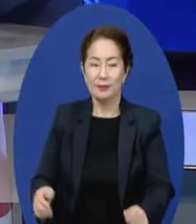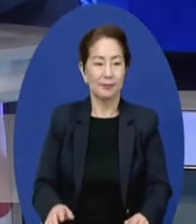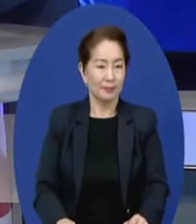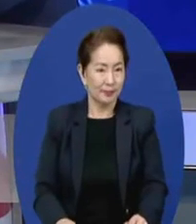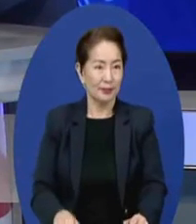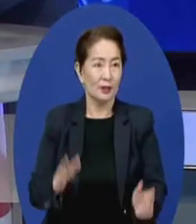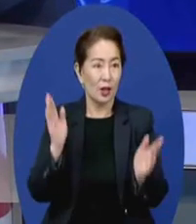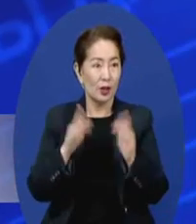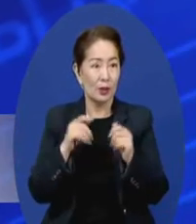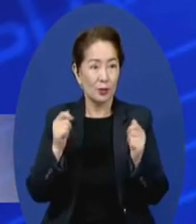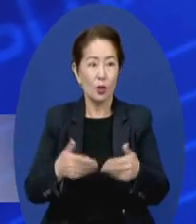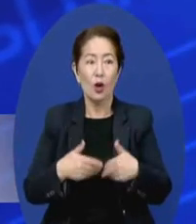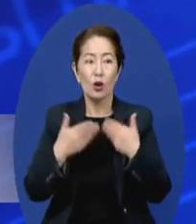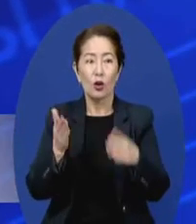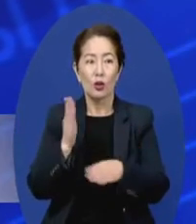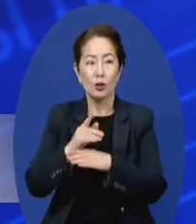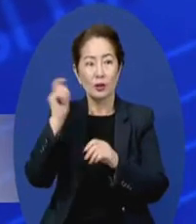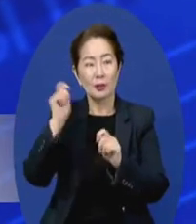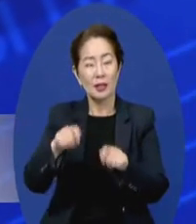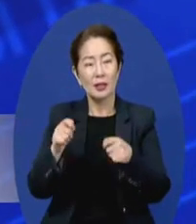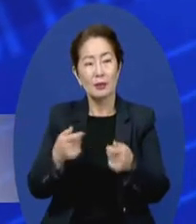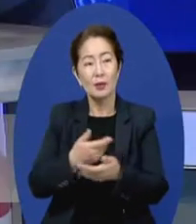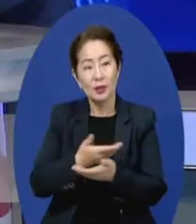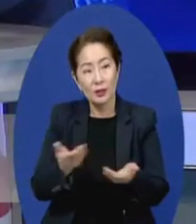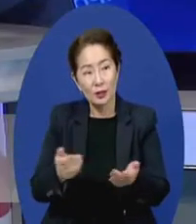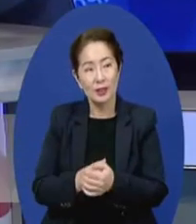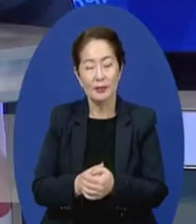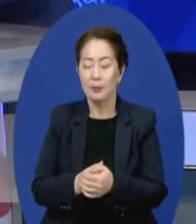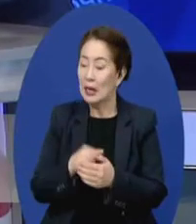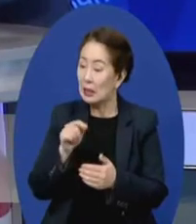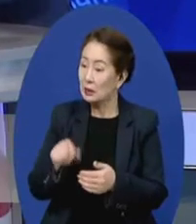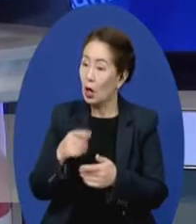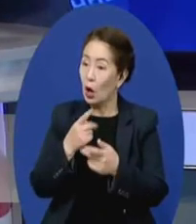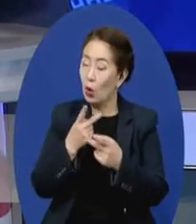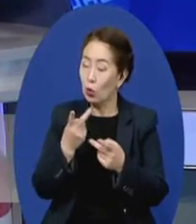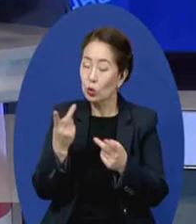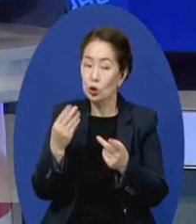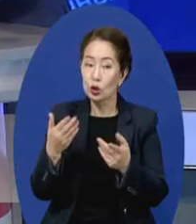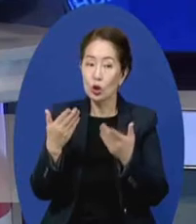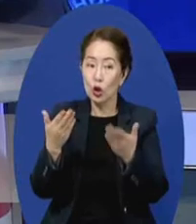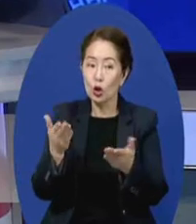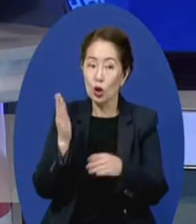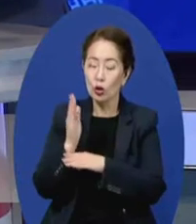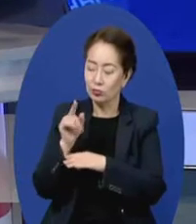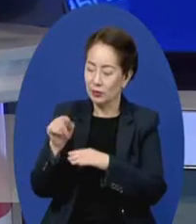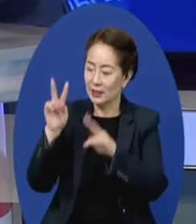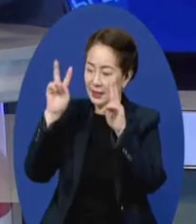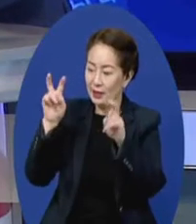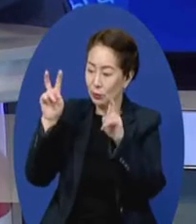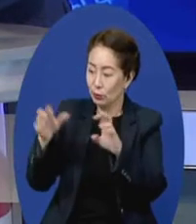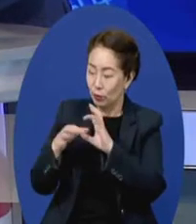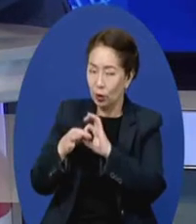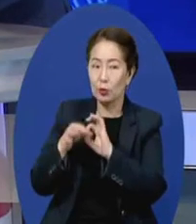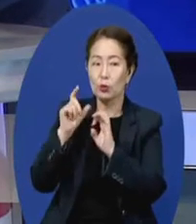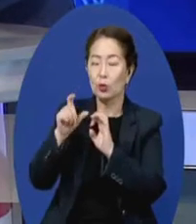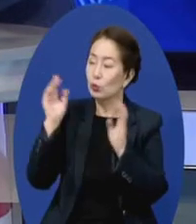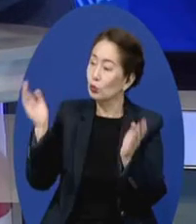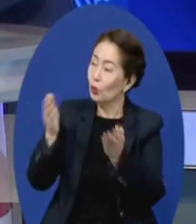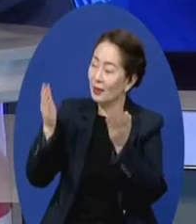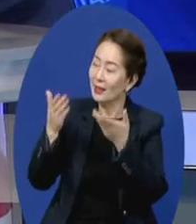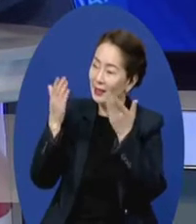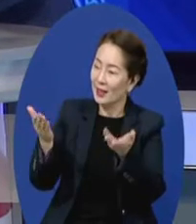мэнд төргийн өг өдрийн баярын мэнд төргий. Үндэсний өг өдрийн хувьд бол жил болгон тодорхой сэдвийн хүрээнд бас олон нийт урайлаг